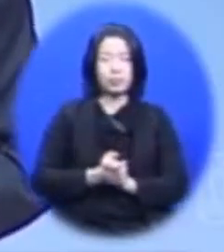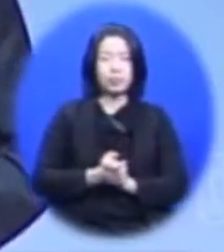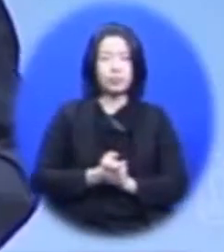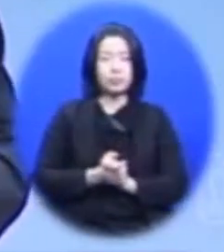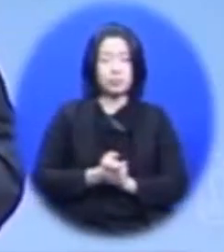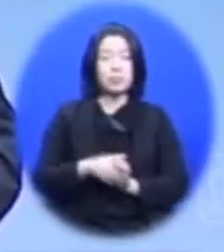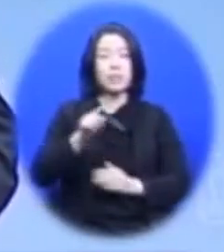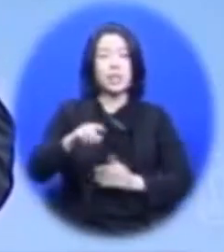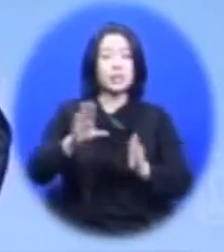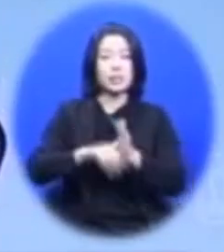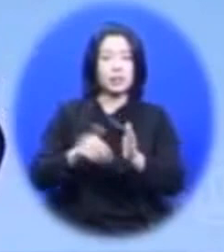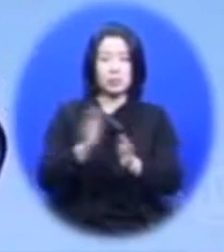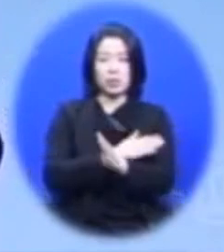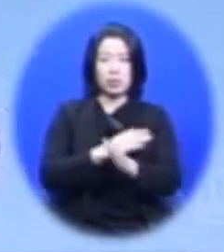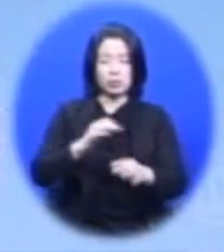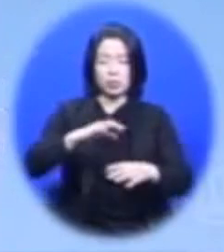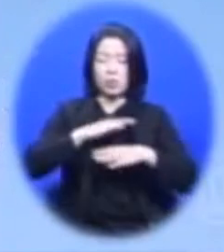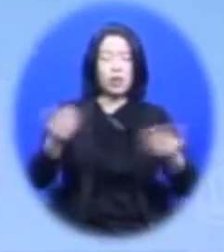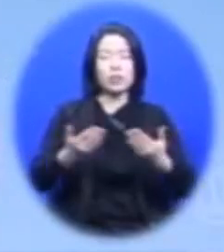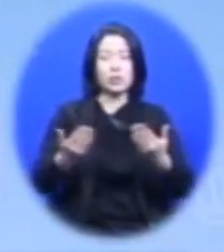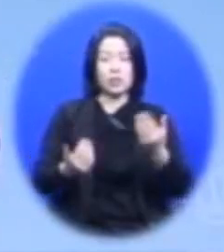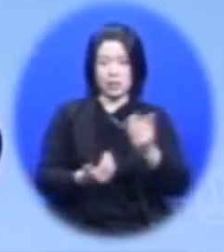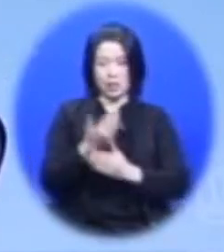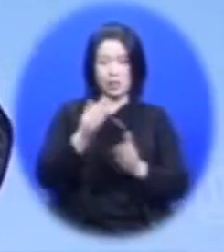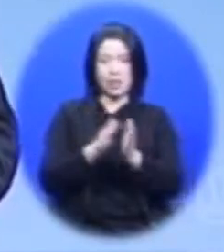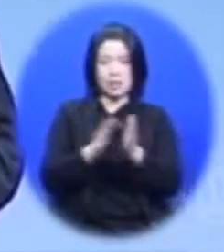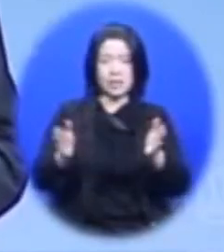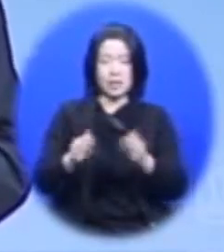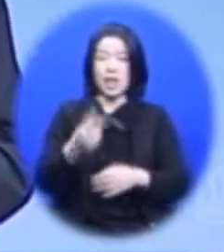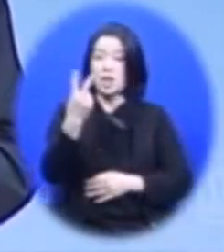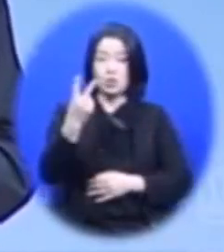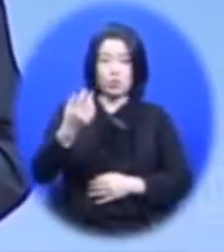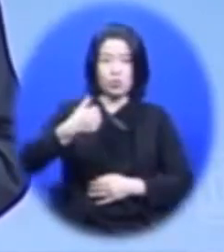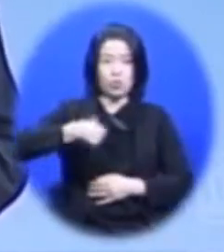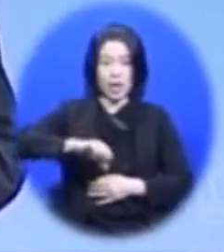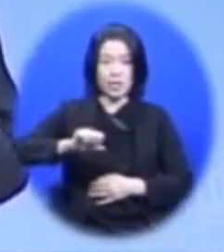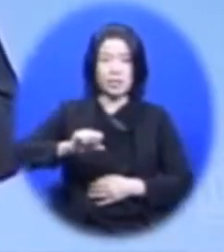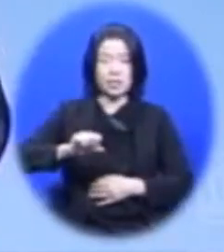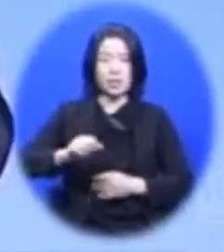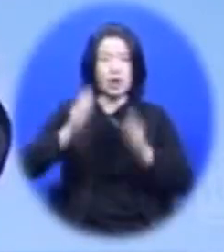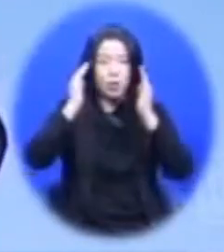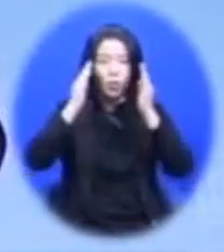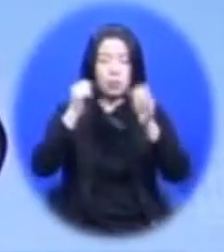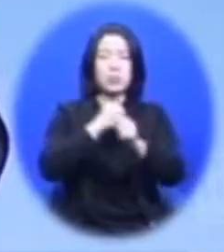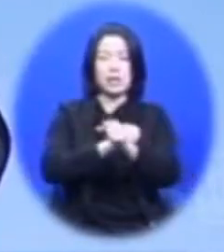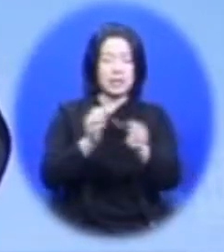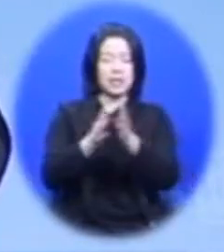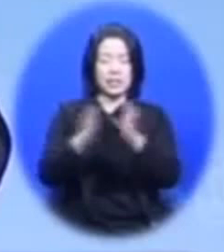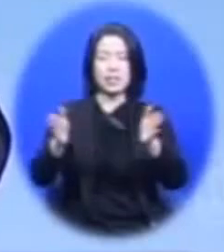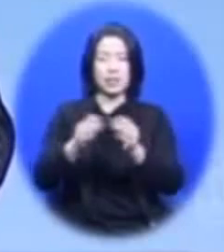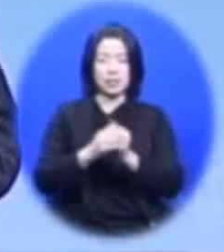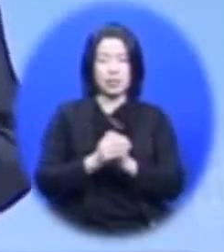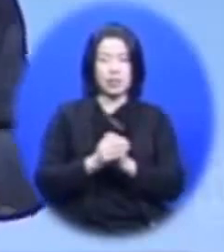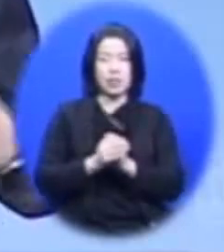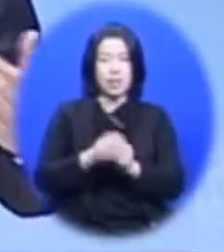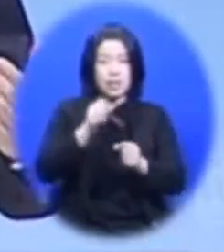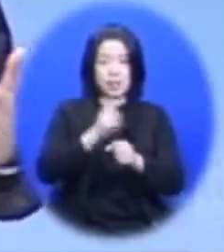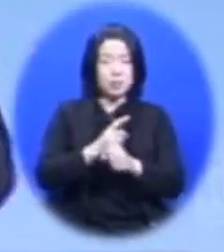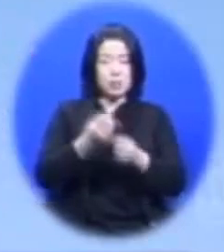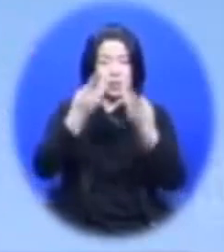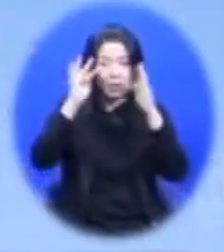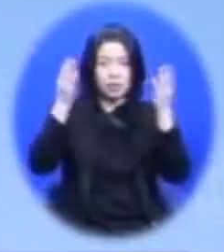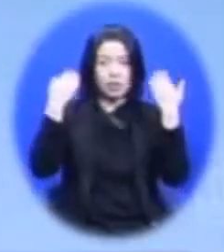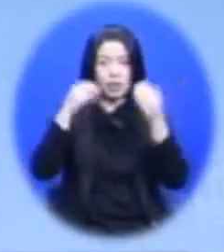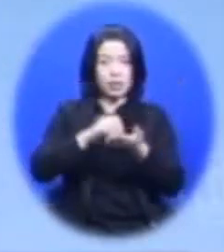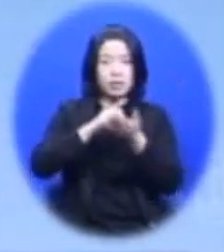네, 그때부터 놀라운 일이 벌어졌어요. 두 아들이 공부를 하기 시작한 겁니다. 이미 대학 들어갈